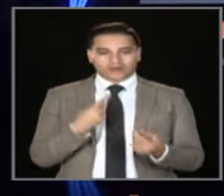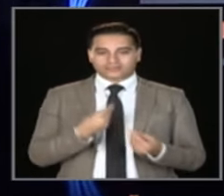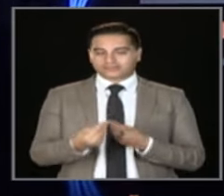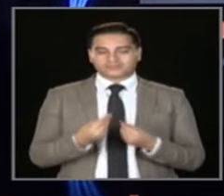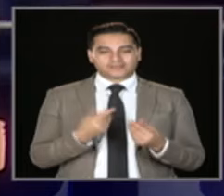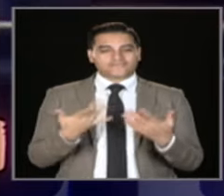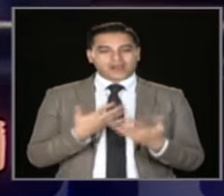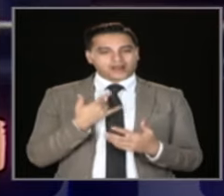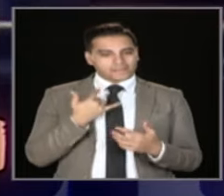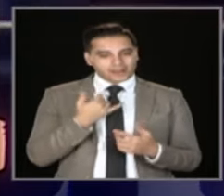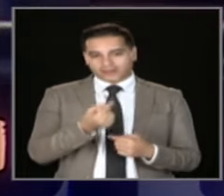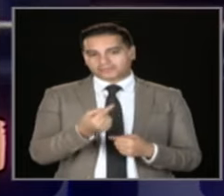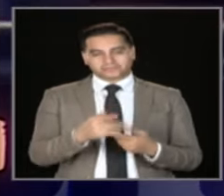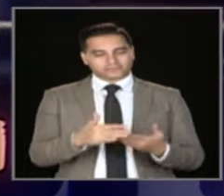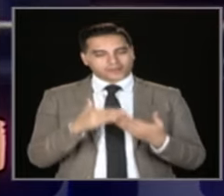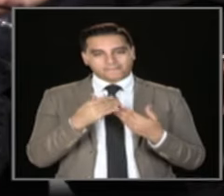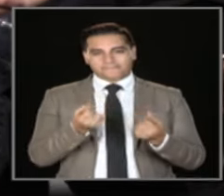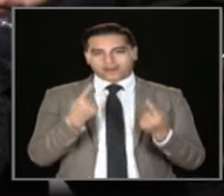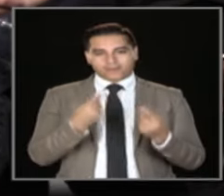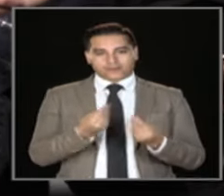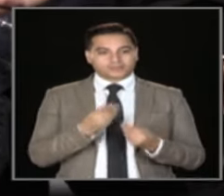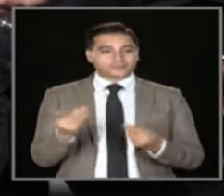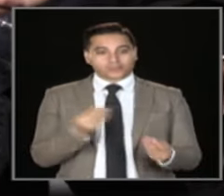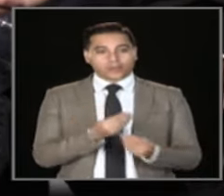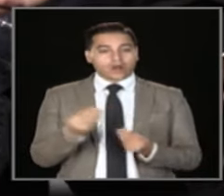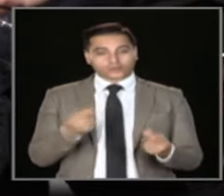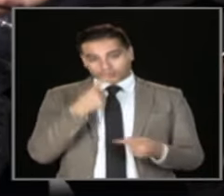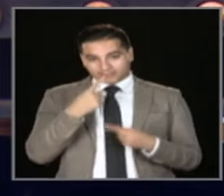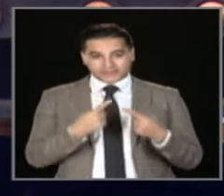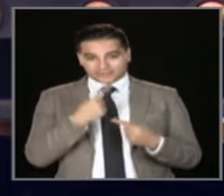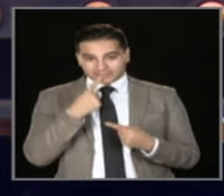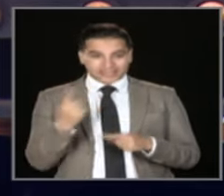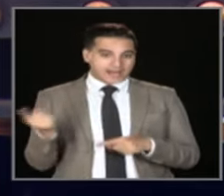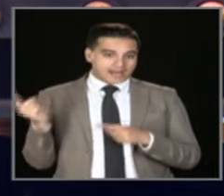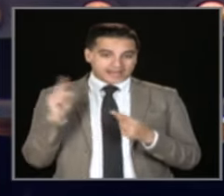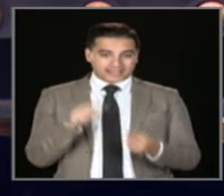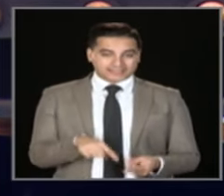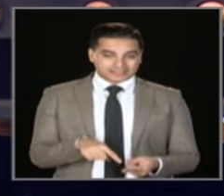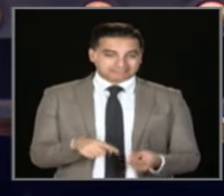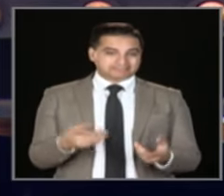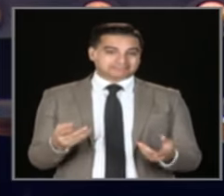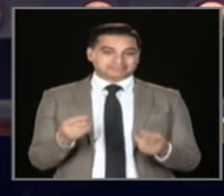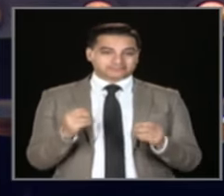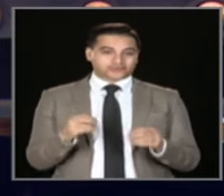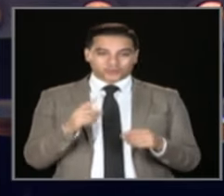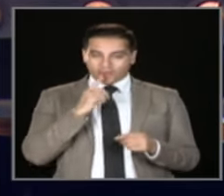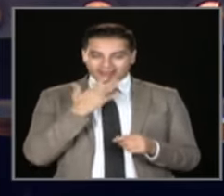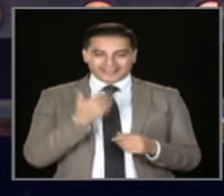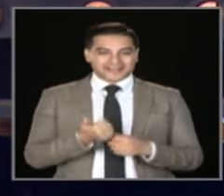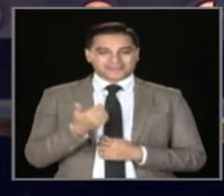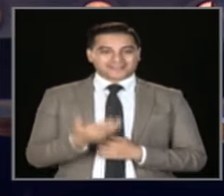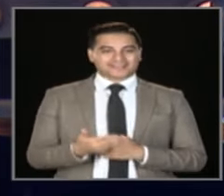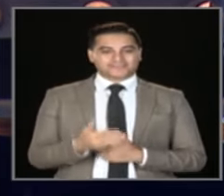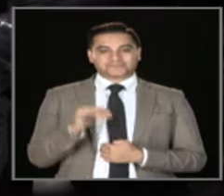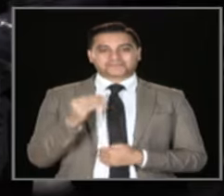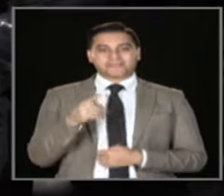حاجه بحتاجها منه وعلى طول بمديني بيها معلومات. يعني انتوا على تواصل مستمر. بالظبط ان شاء الله من الموسم اللي فات. بالظبط ان شاء الله. والله حاجه جميله جدا.